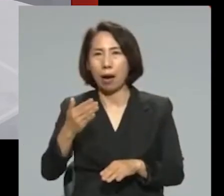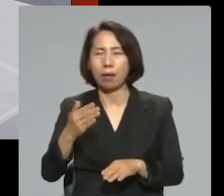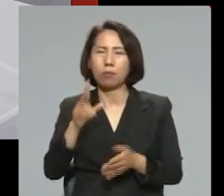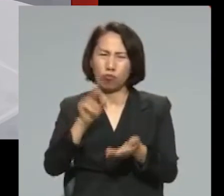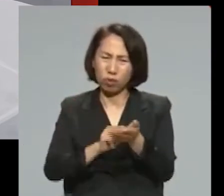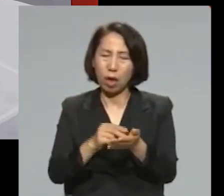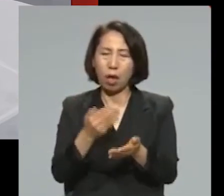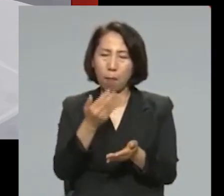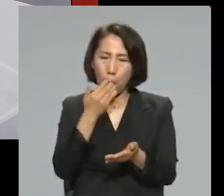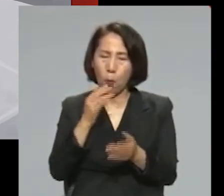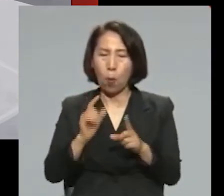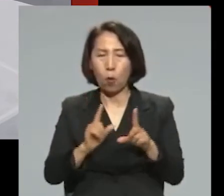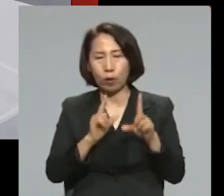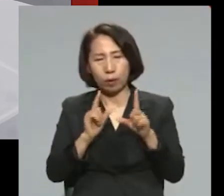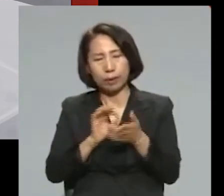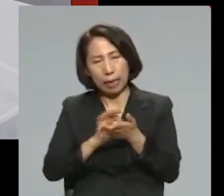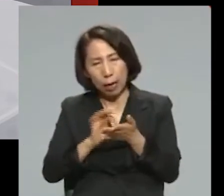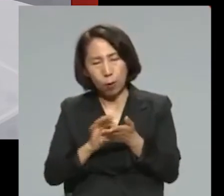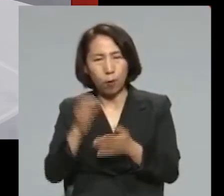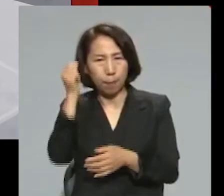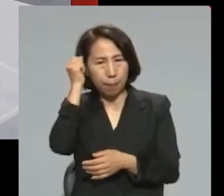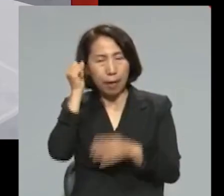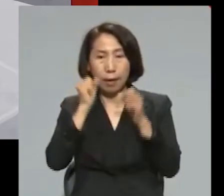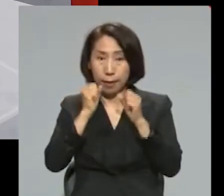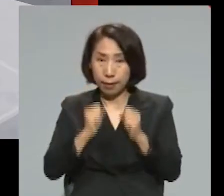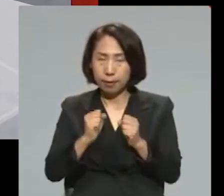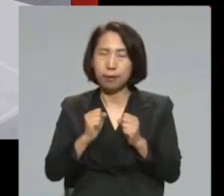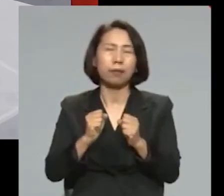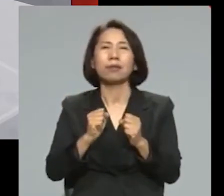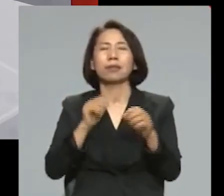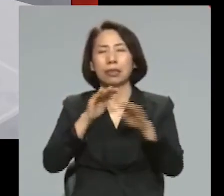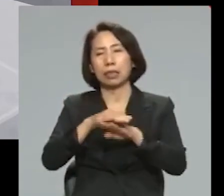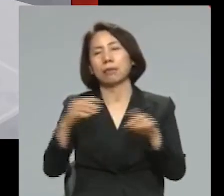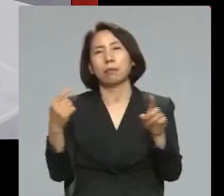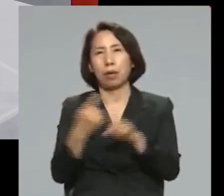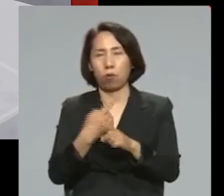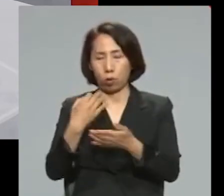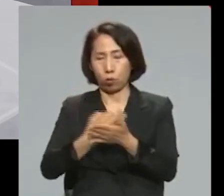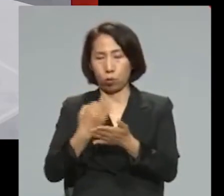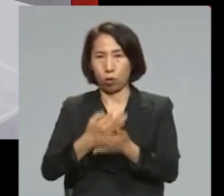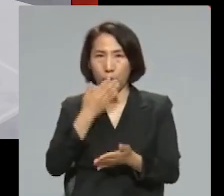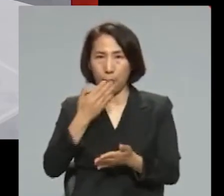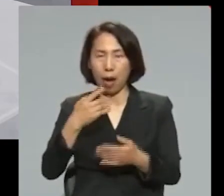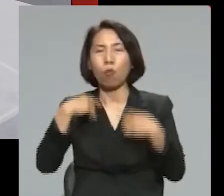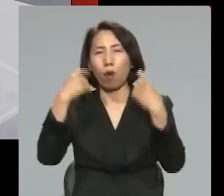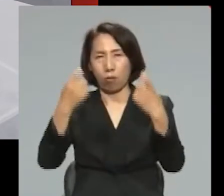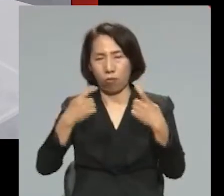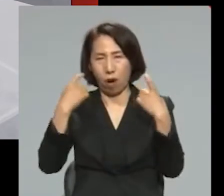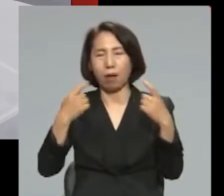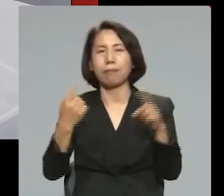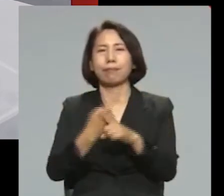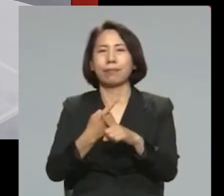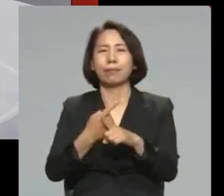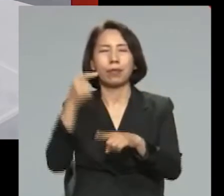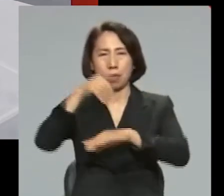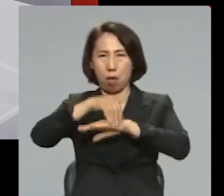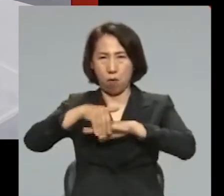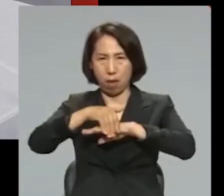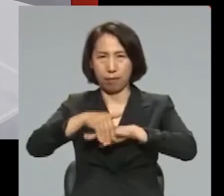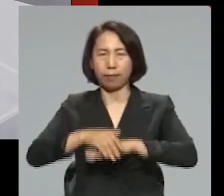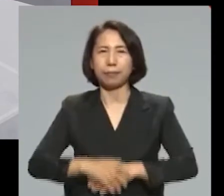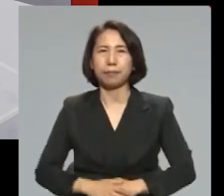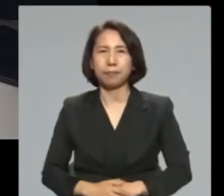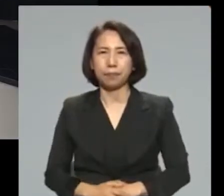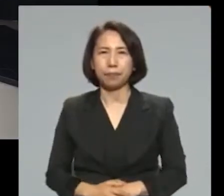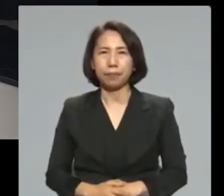쓰고 머무른 관광으로 체질을 바꿔 소득이 창출되는 관광으로 바꿀 계획입니다.